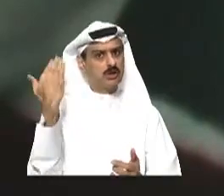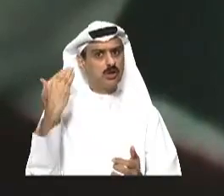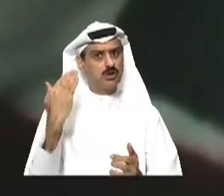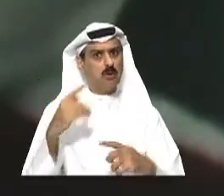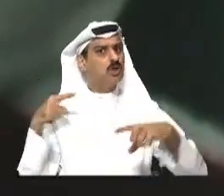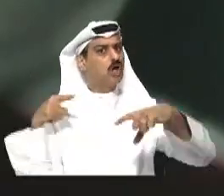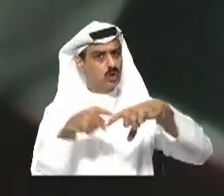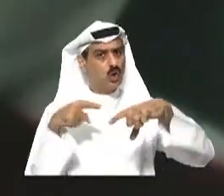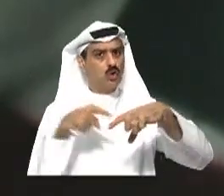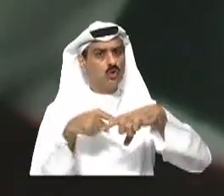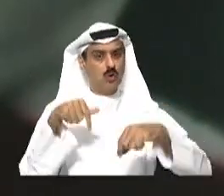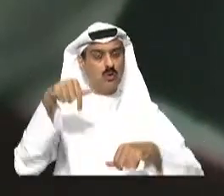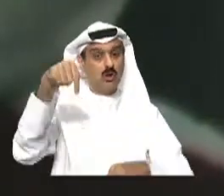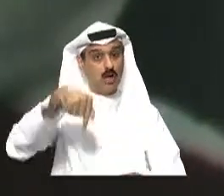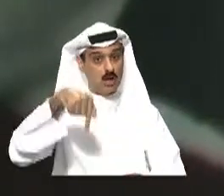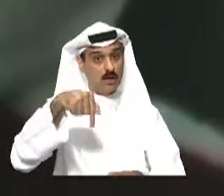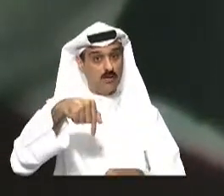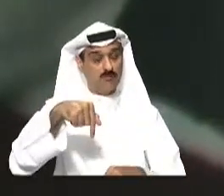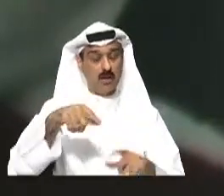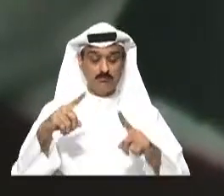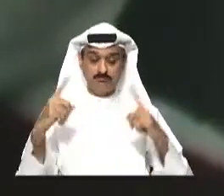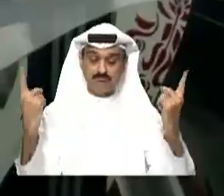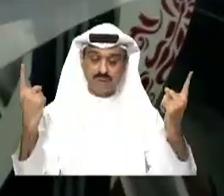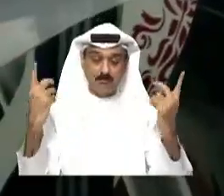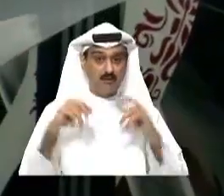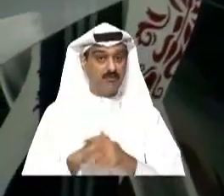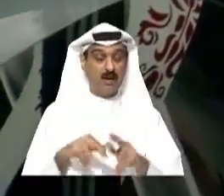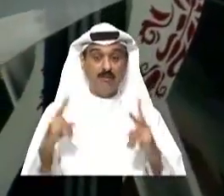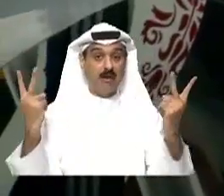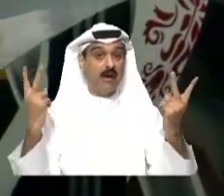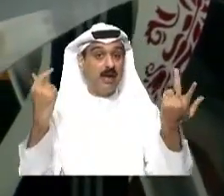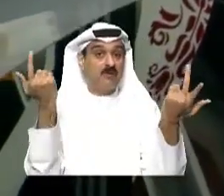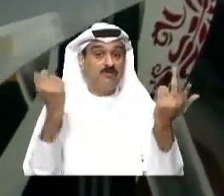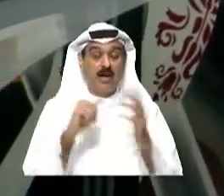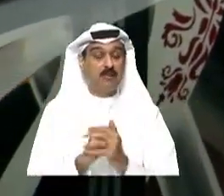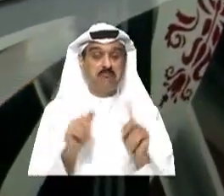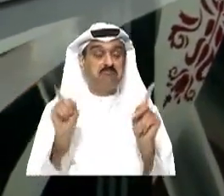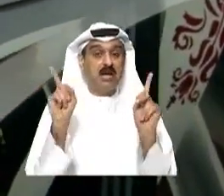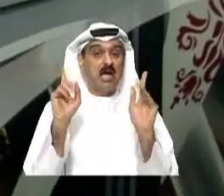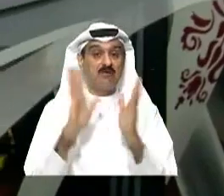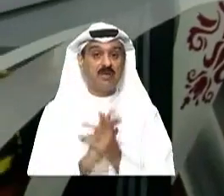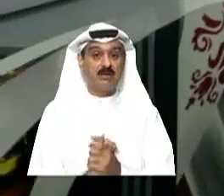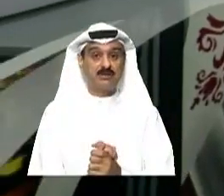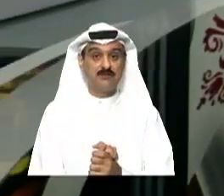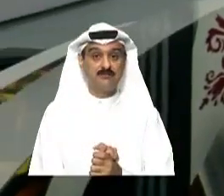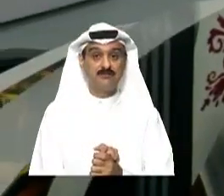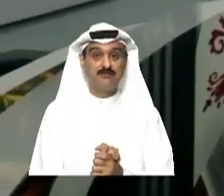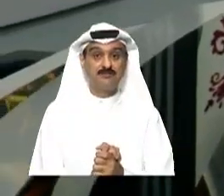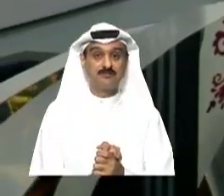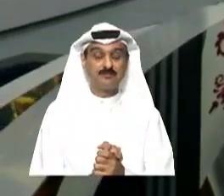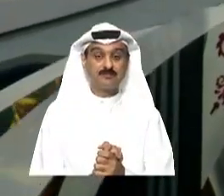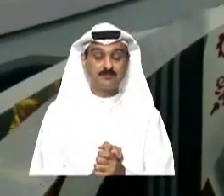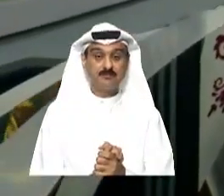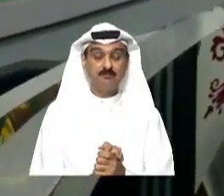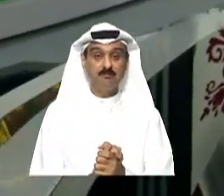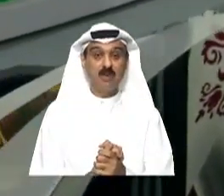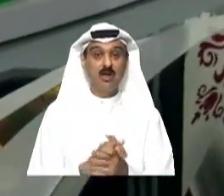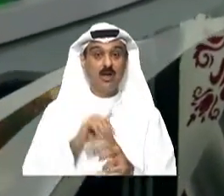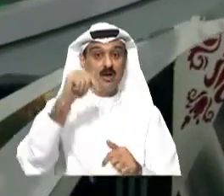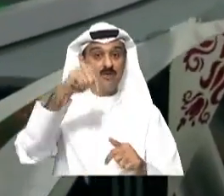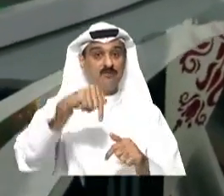مختلف الأوقات، بالنسبة له أمر خطوة إلى الوراء إنجاز التعبير. ولكن هذا لا يعني أن